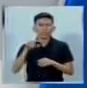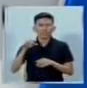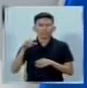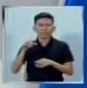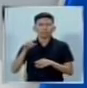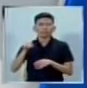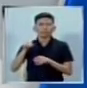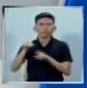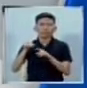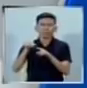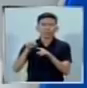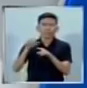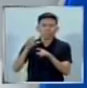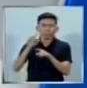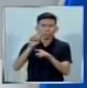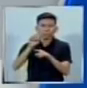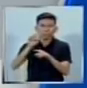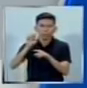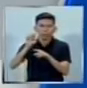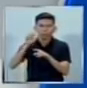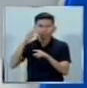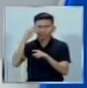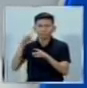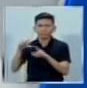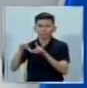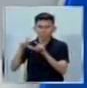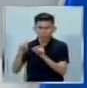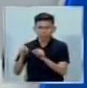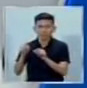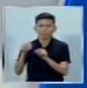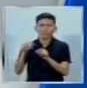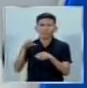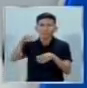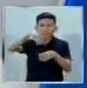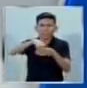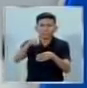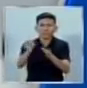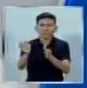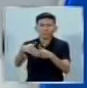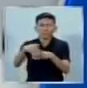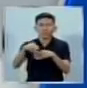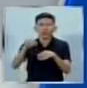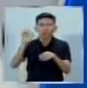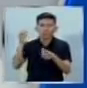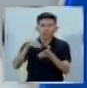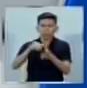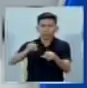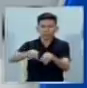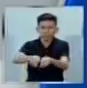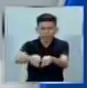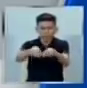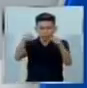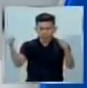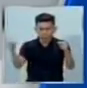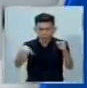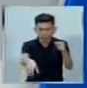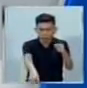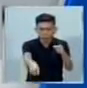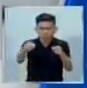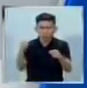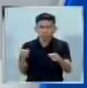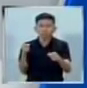box. Ngayon kaya dinala dito yung vote counting machine na yan, kanina ay binuksan yan at kinuha yung backup SD card, at